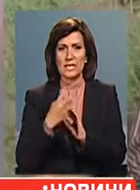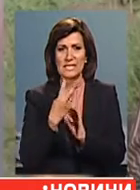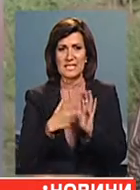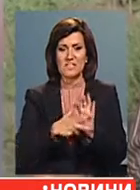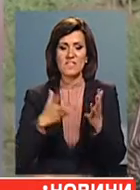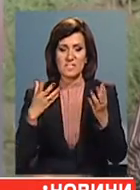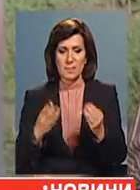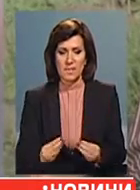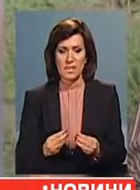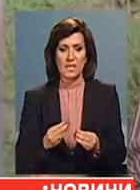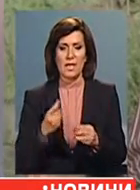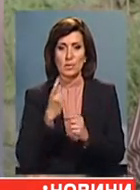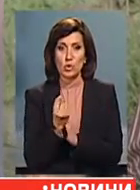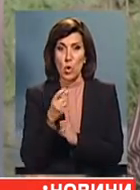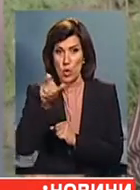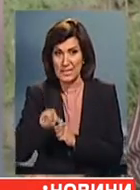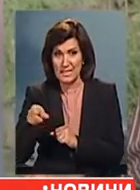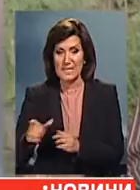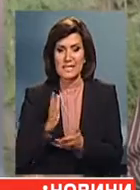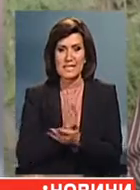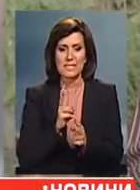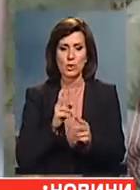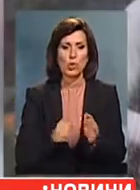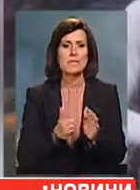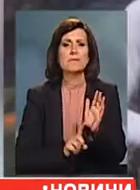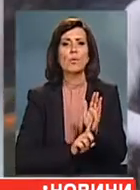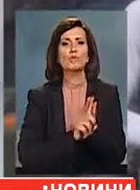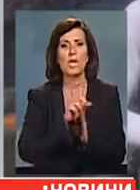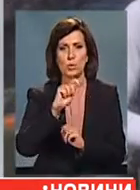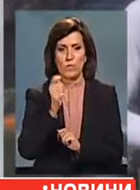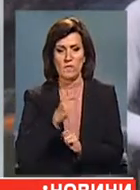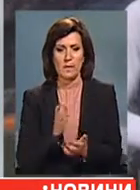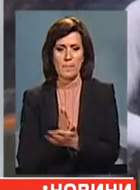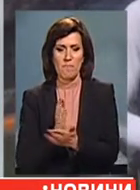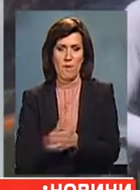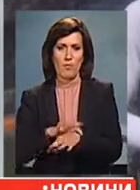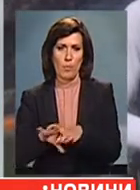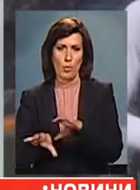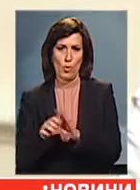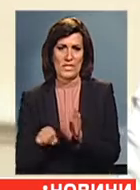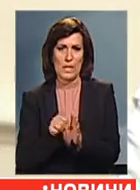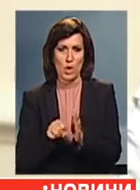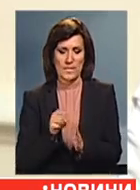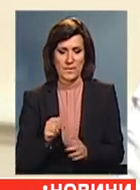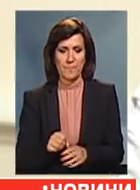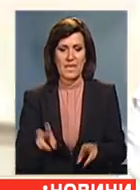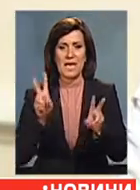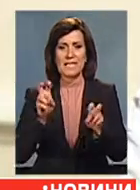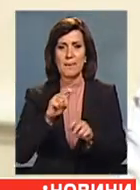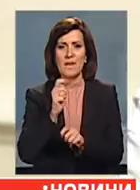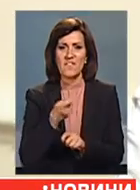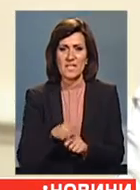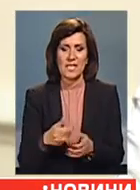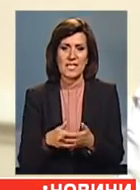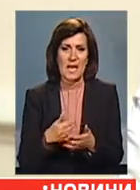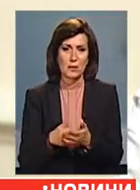38 днів, серед цих 111 є такі, хто майже від самого початку війни перебувають в полоні терористів. Тема війни